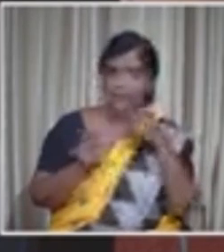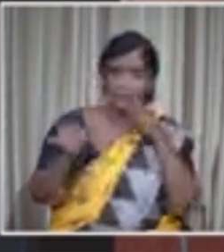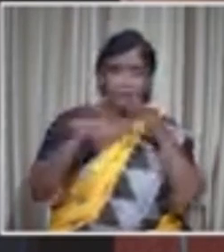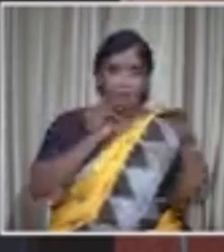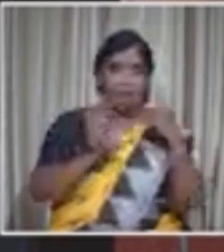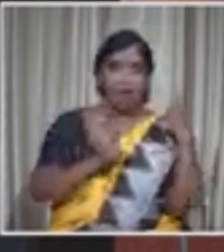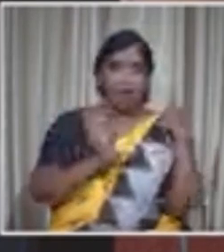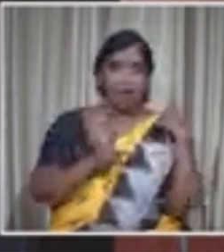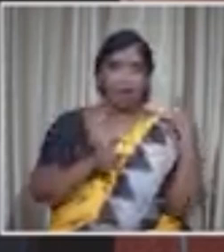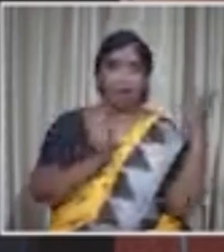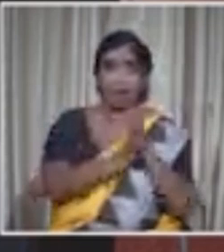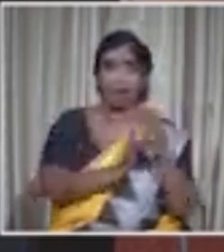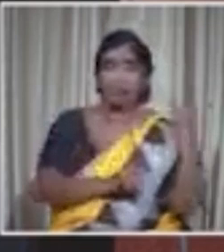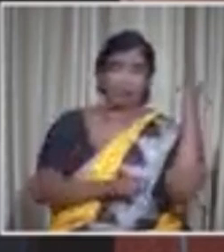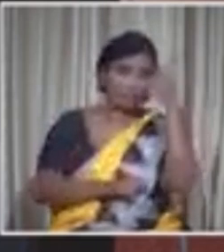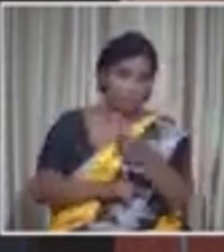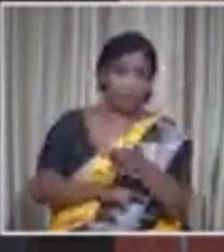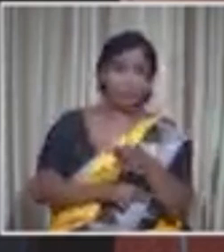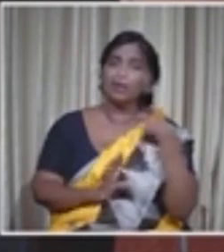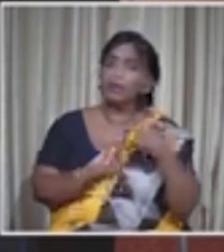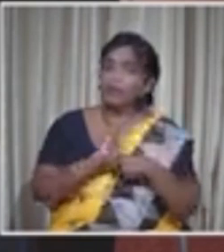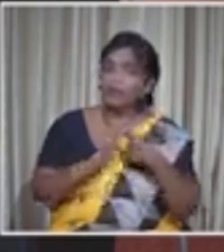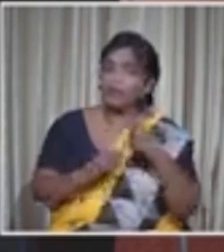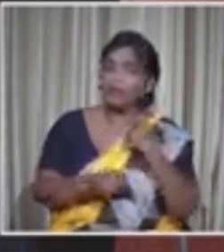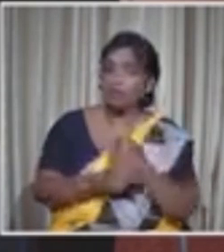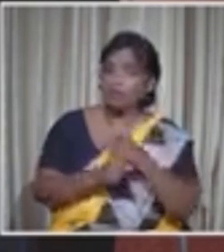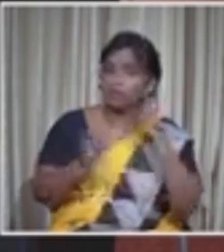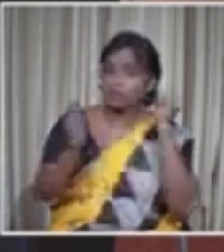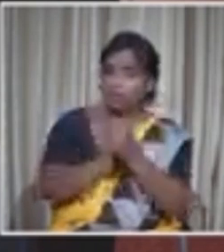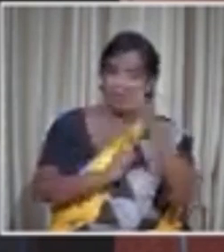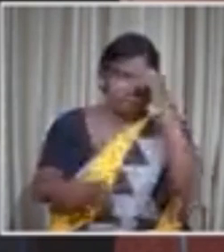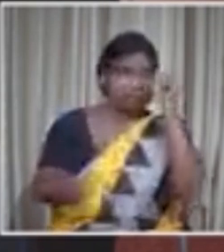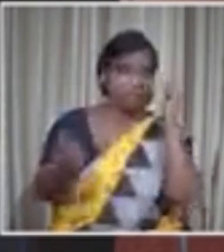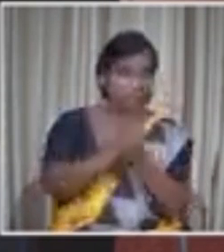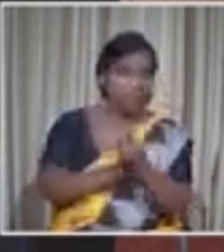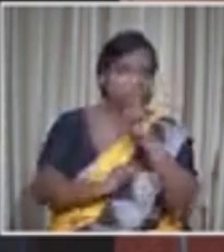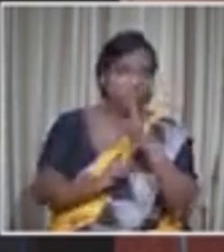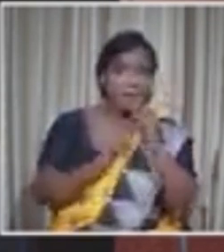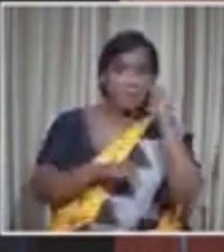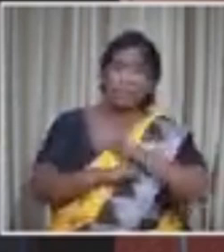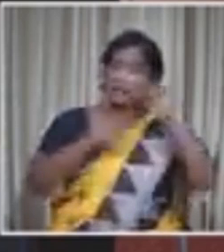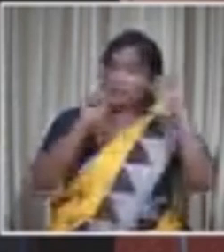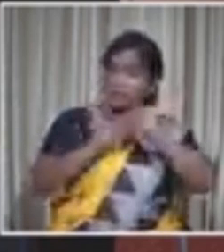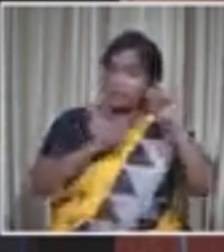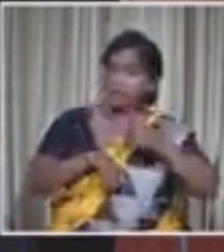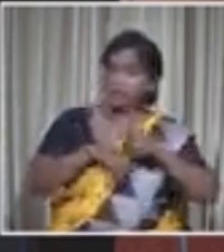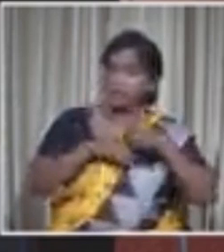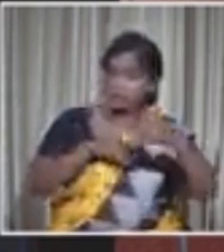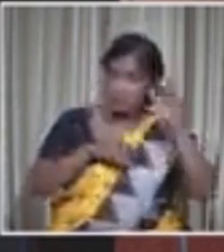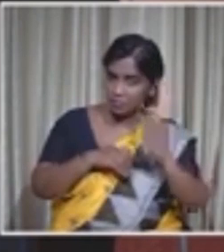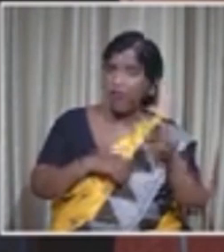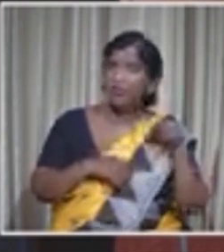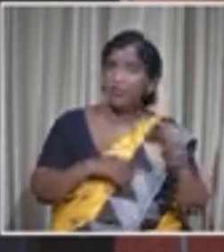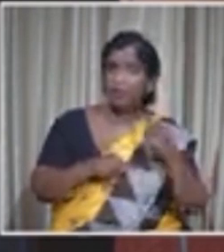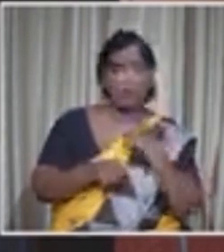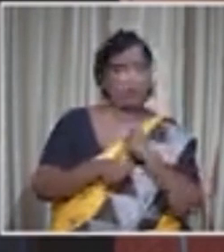இங்கே நாட்டிலே அரசை மாற்றுங்கள் தலைவர்களை மாற்றுங்கள் என்று மக்கள் போராடுகின்றார்கள் ஆனால் இந்த அரசாங்கம் இன்னொரு